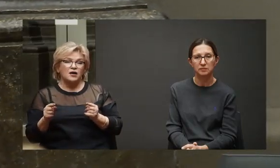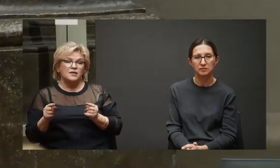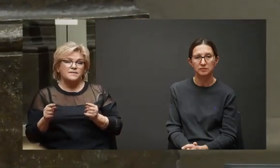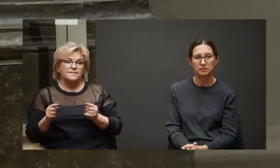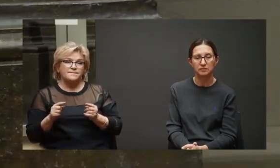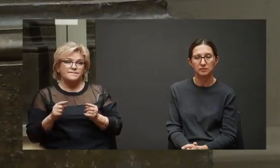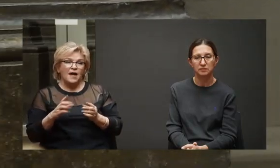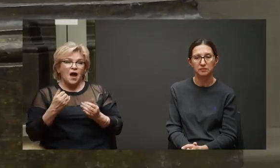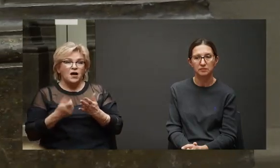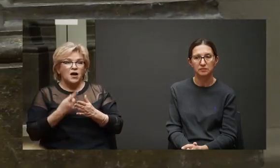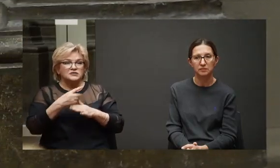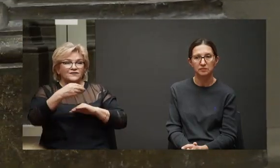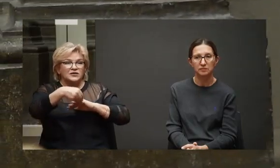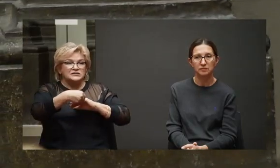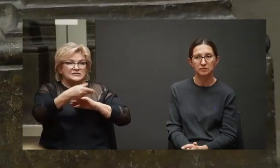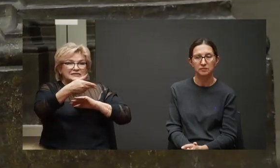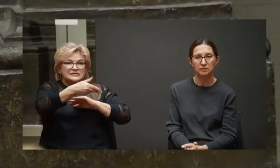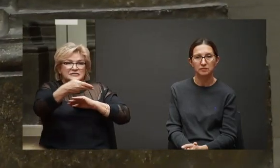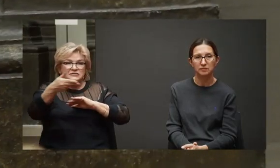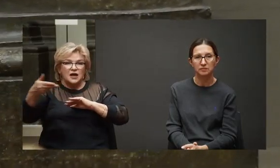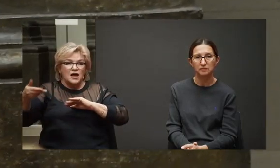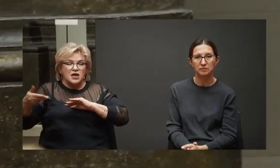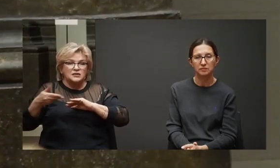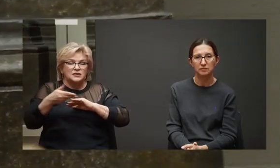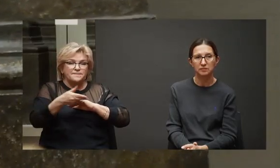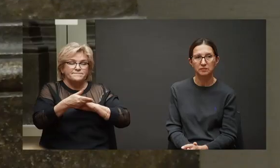за этим стоит